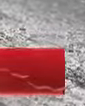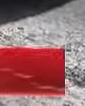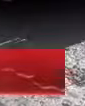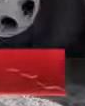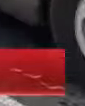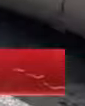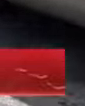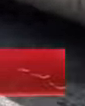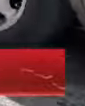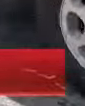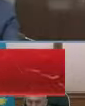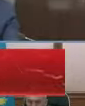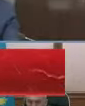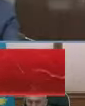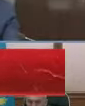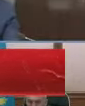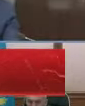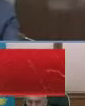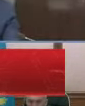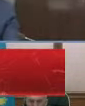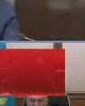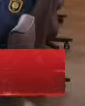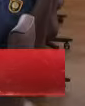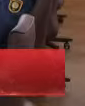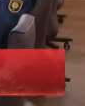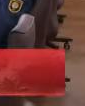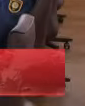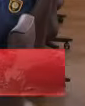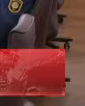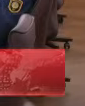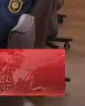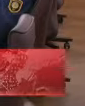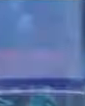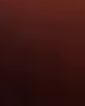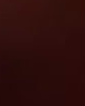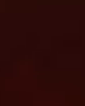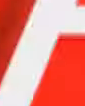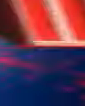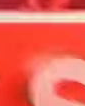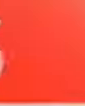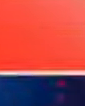дорог, признали в МВД. Что предлагают для решения проблемы в правительстве?